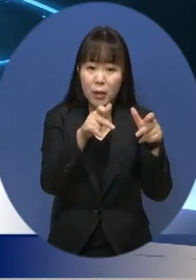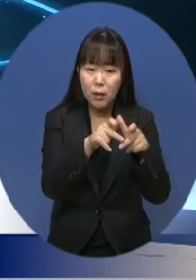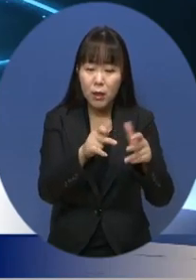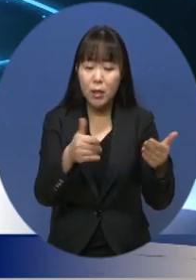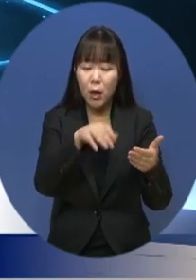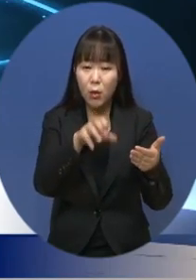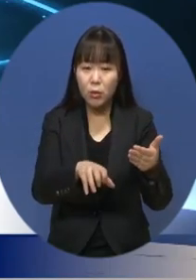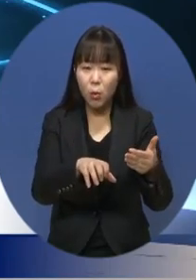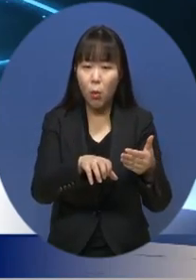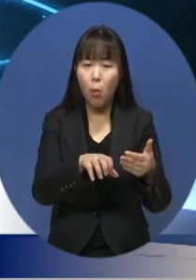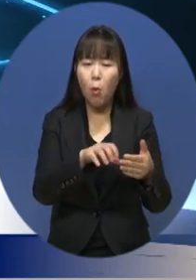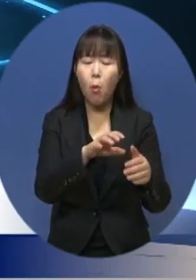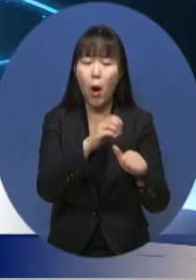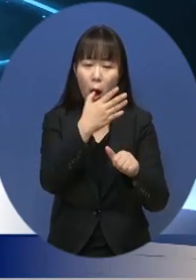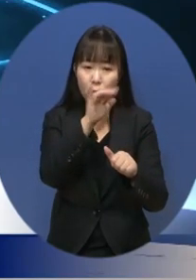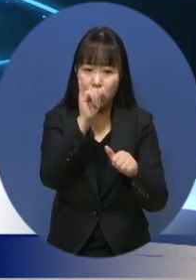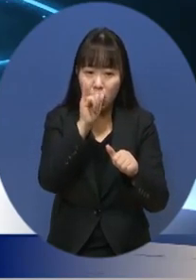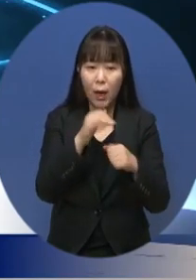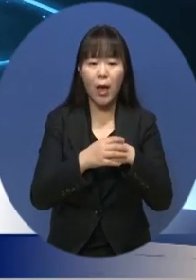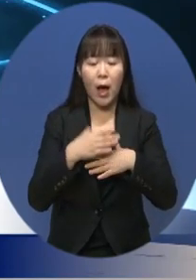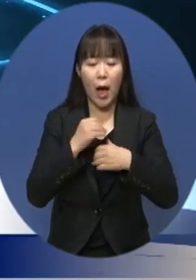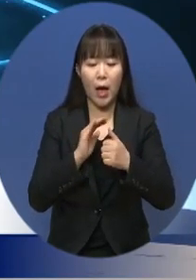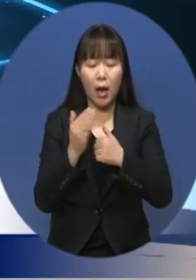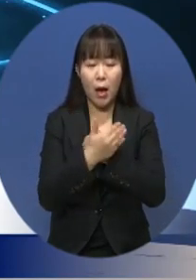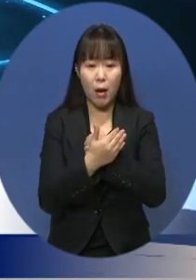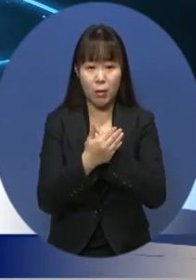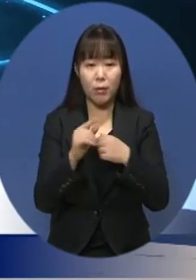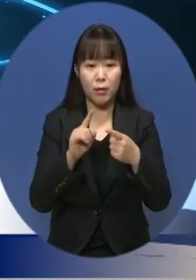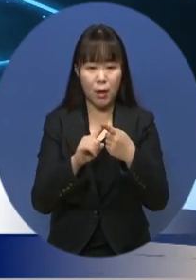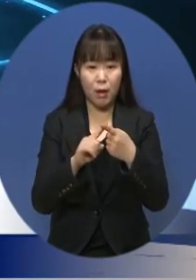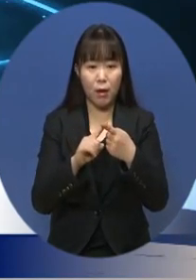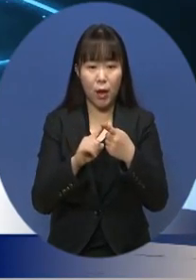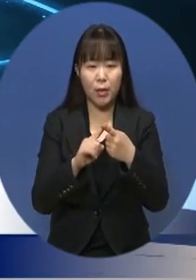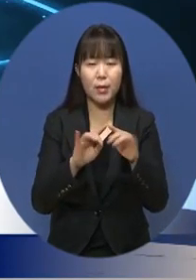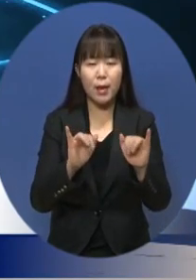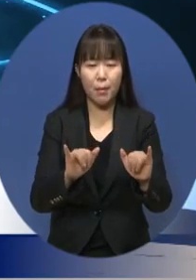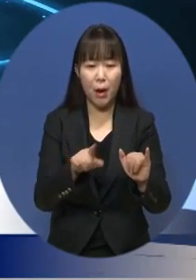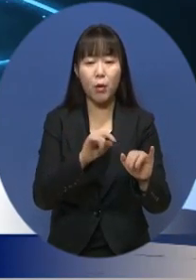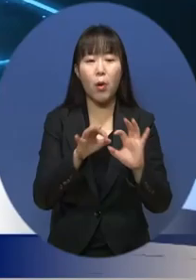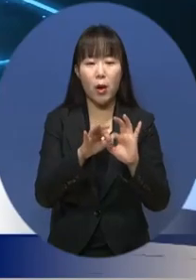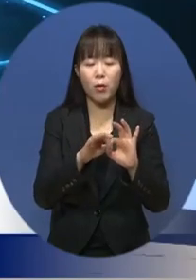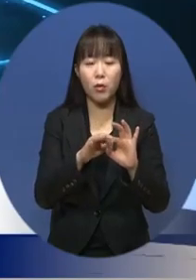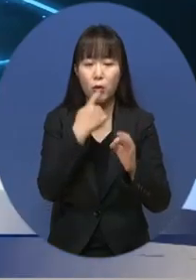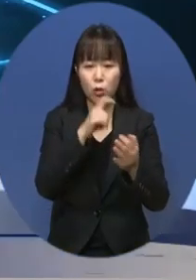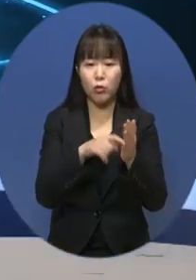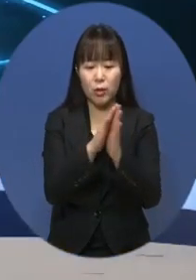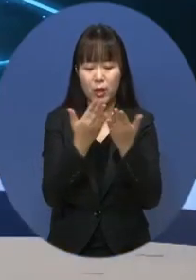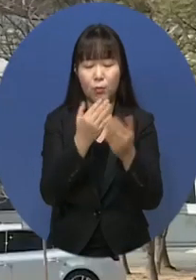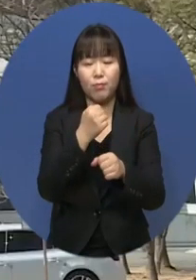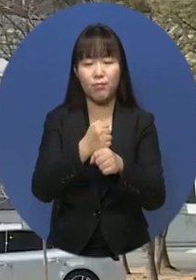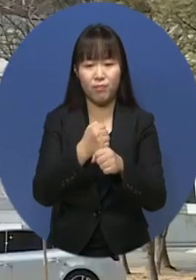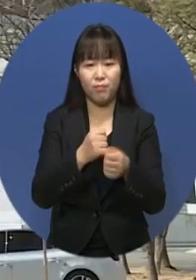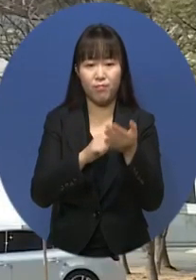현장에서 활용할 수 있도록 안전사고를 예방하는 자료가 쉬운 책으로 발간 되었습니다